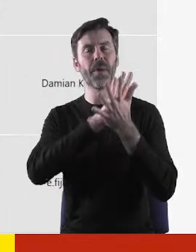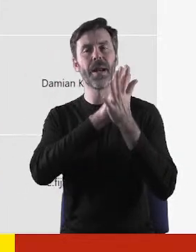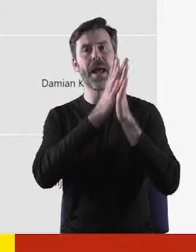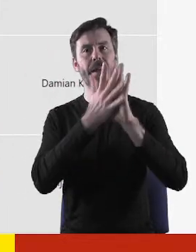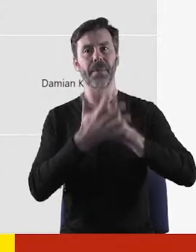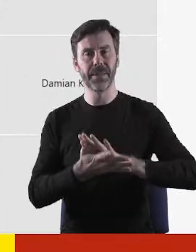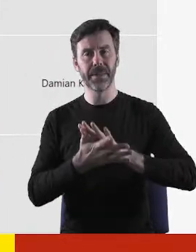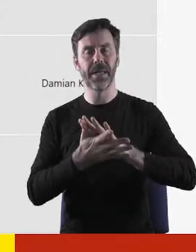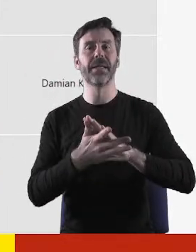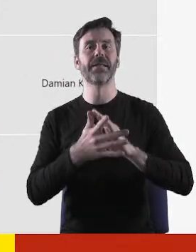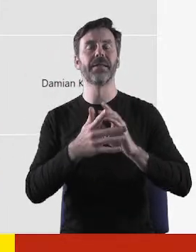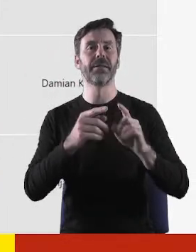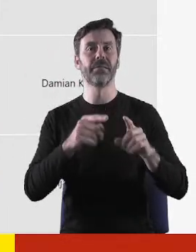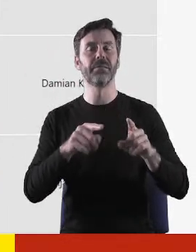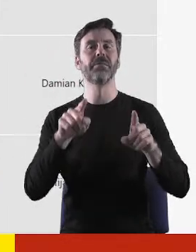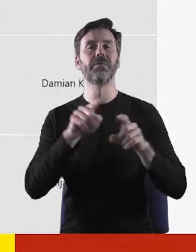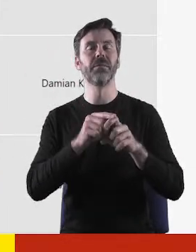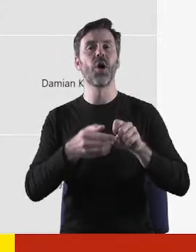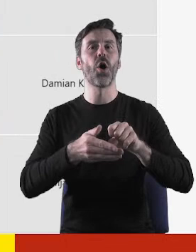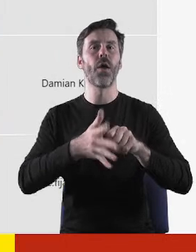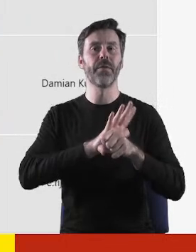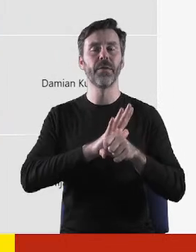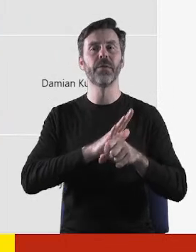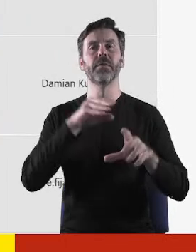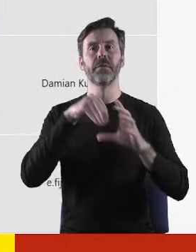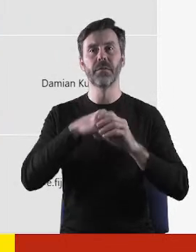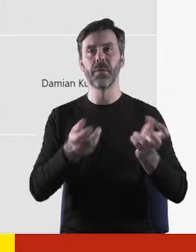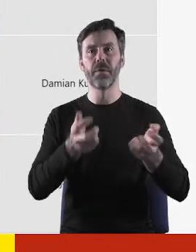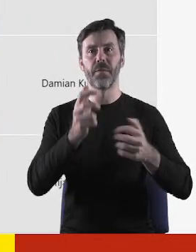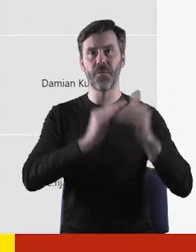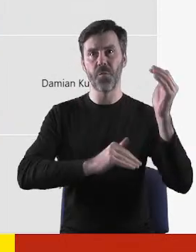i Psychoterapii Po-COVID-owej powstało.